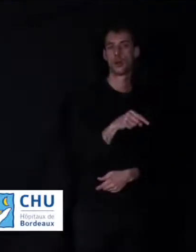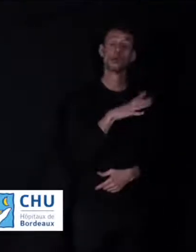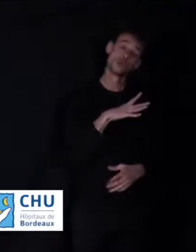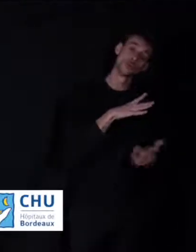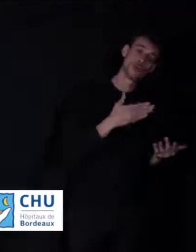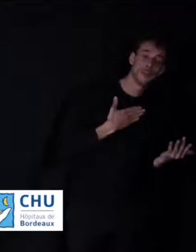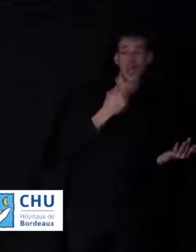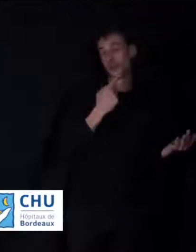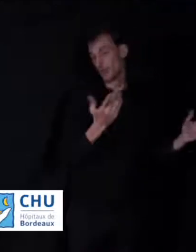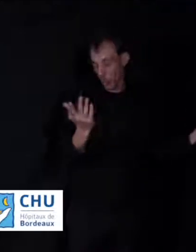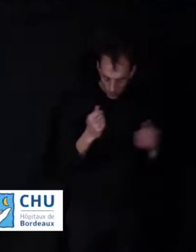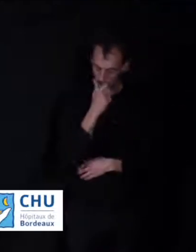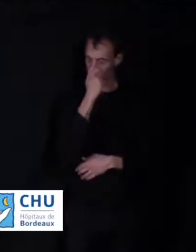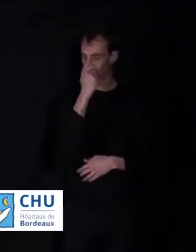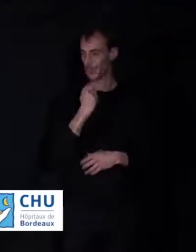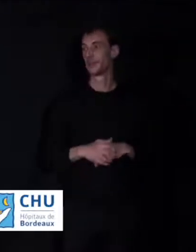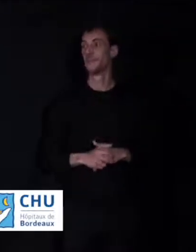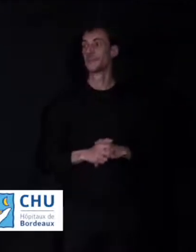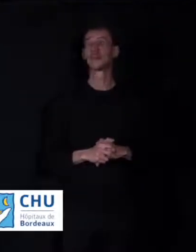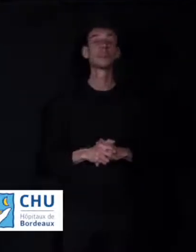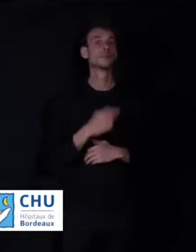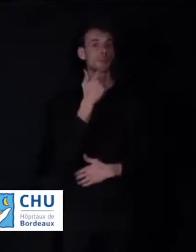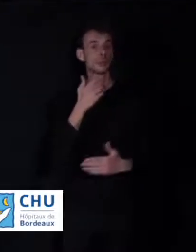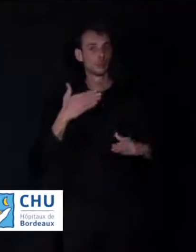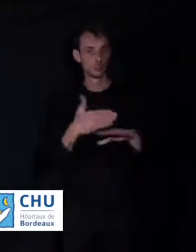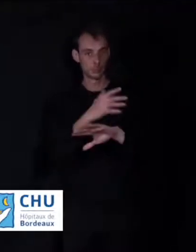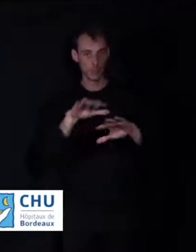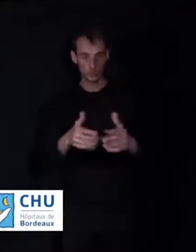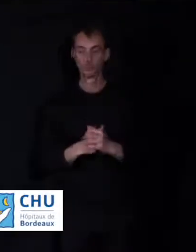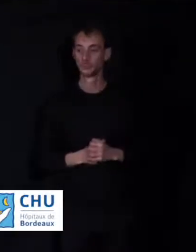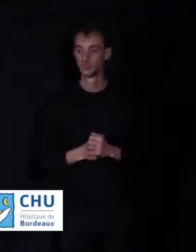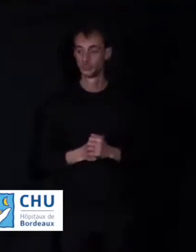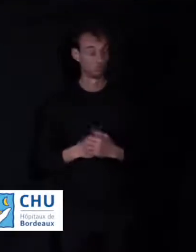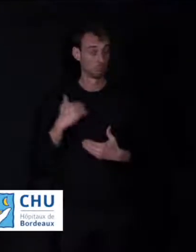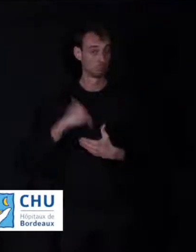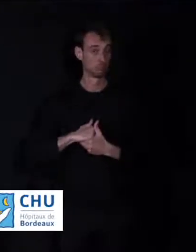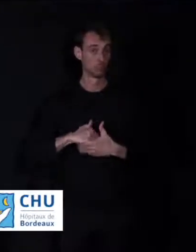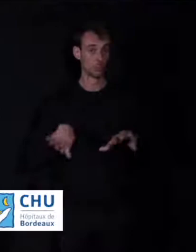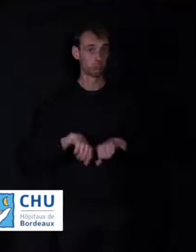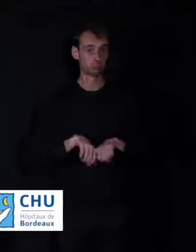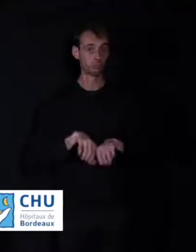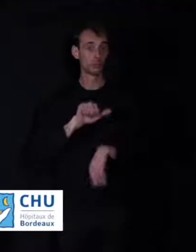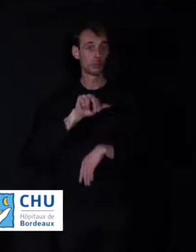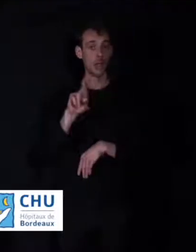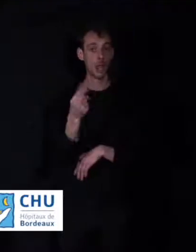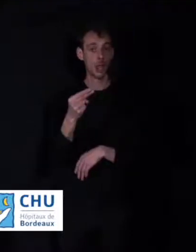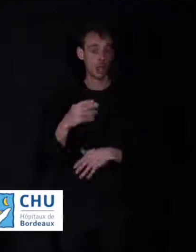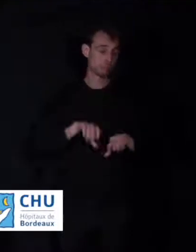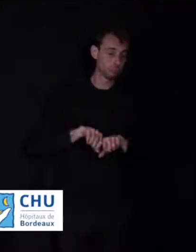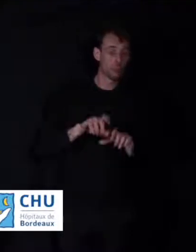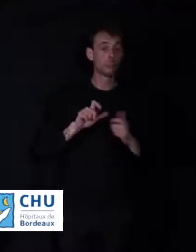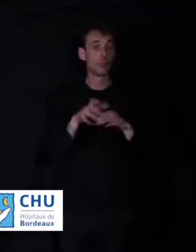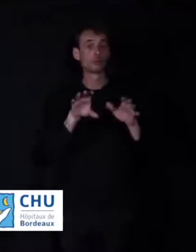correspond. Donc, vous allez produire de l'ARN qui permet de coder une partie ou la protéine S, le